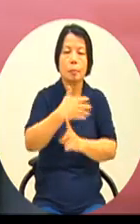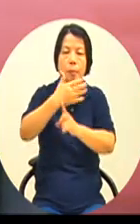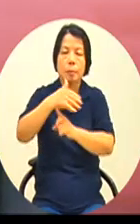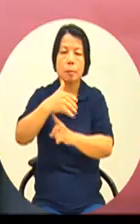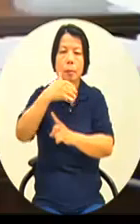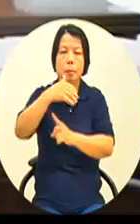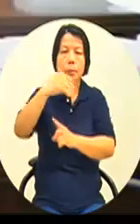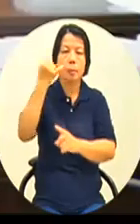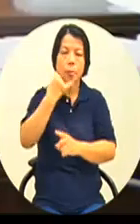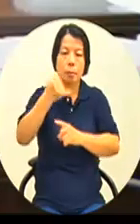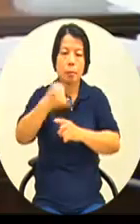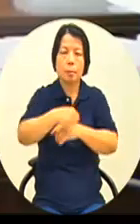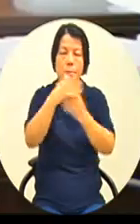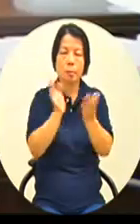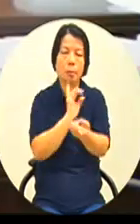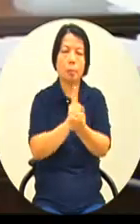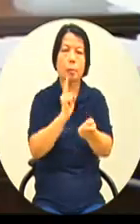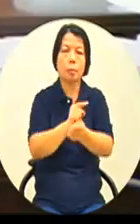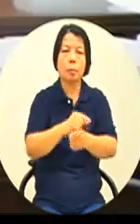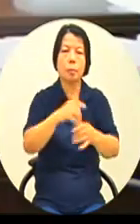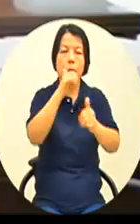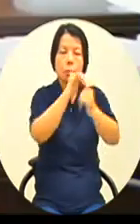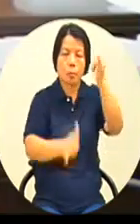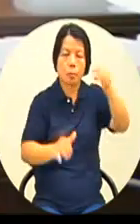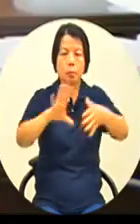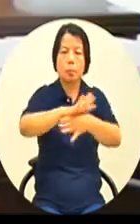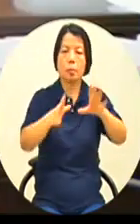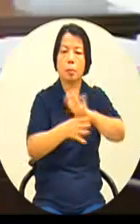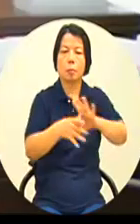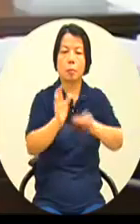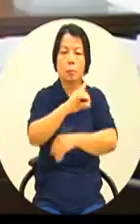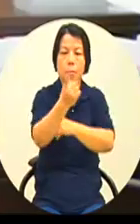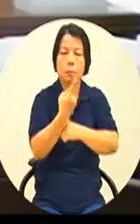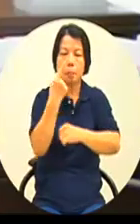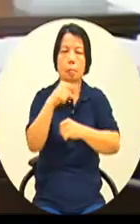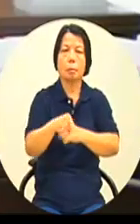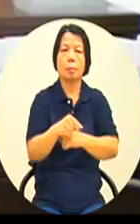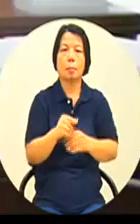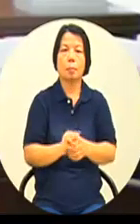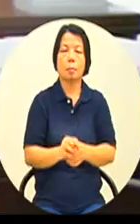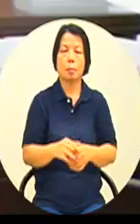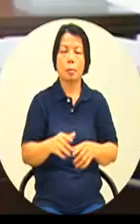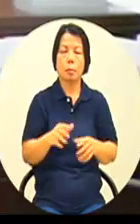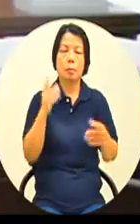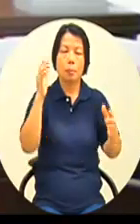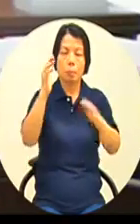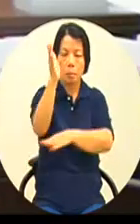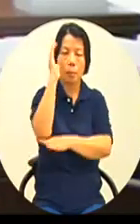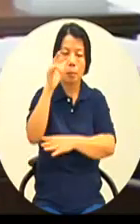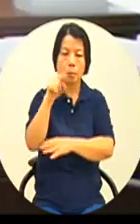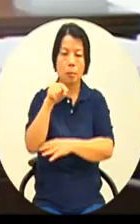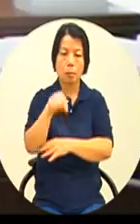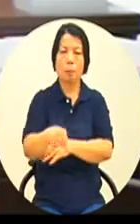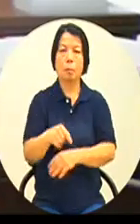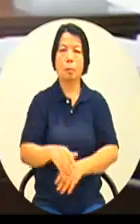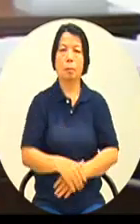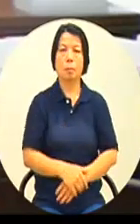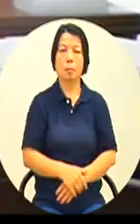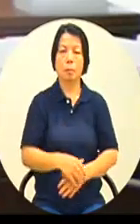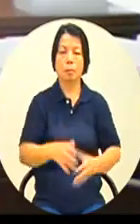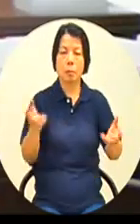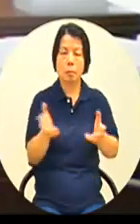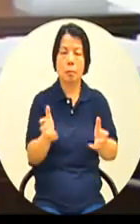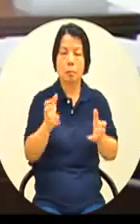有代表高雄市历史文化的发源地。所以政府当要在这里新